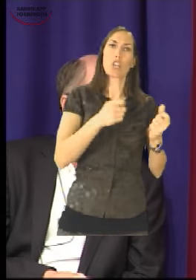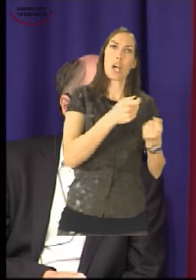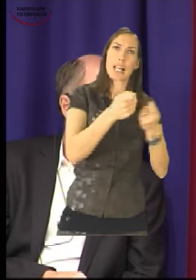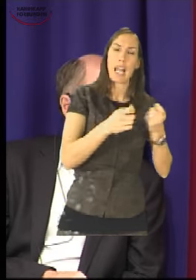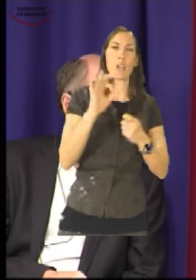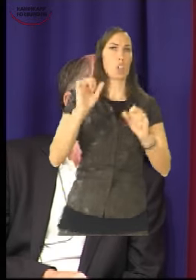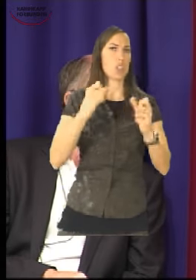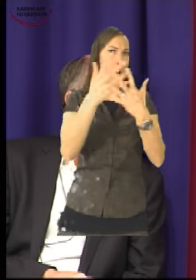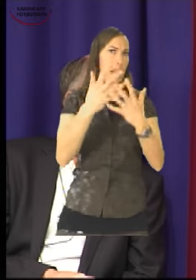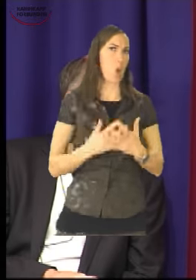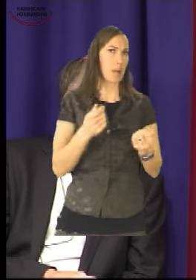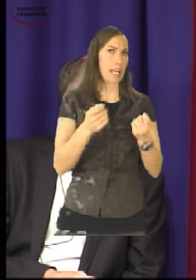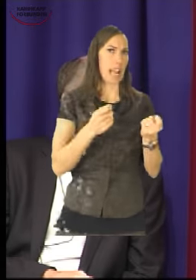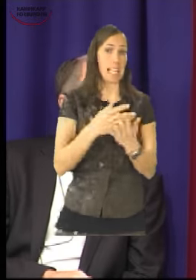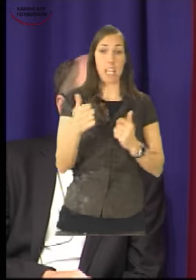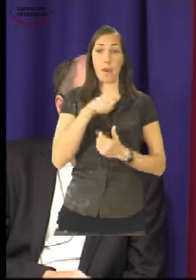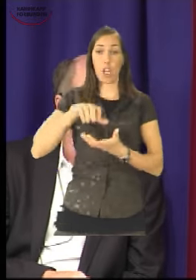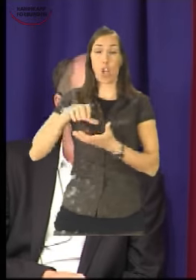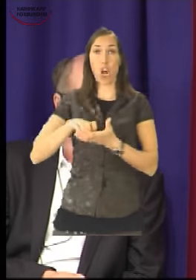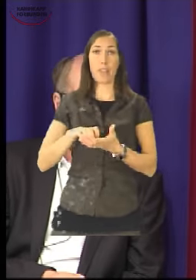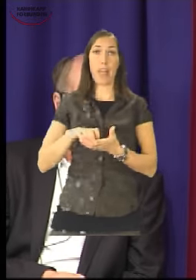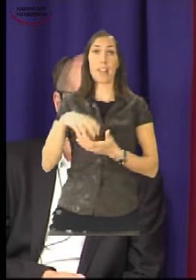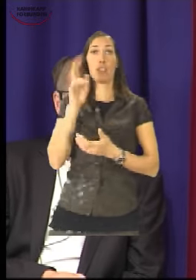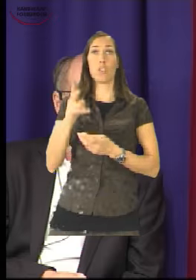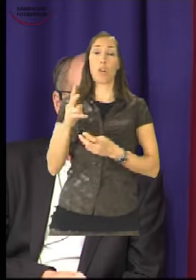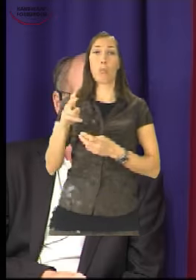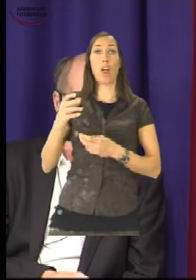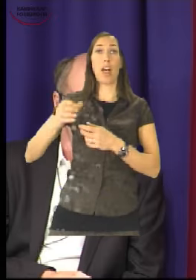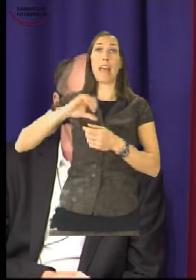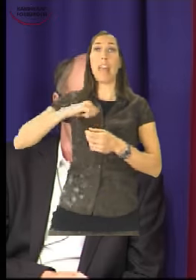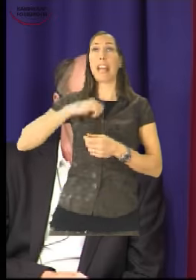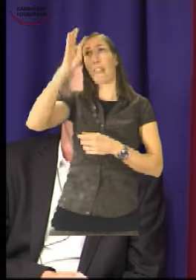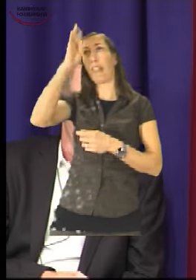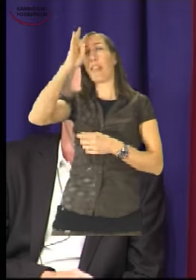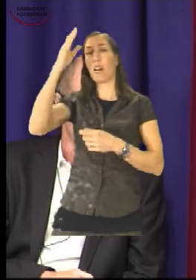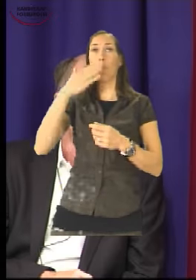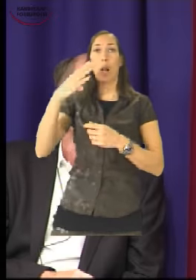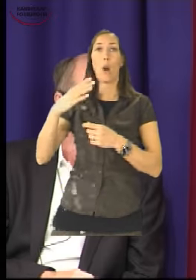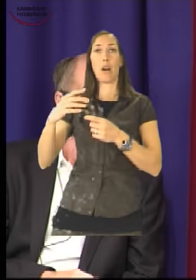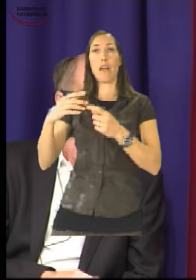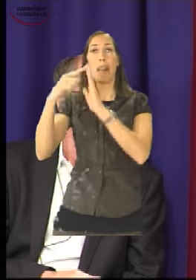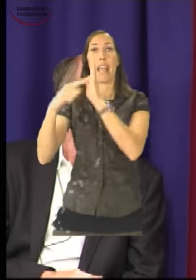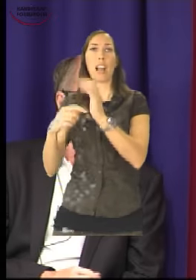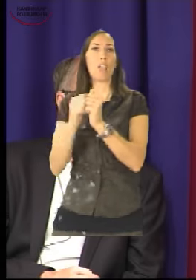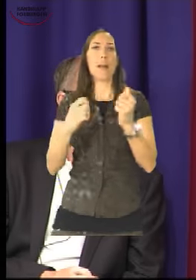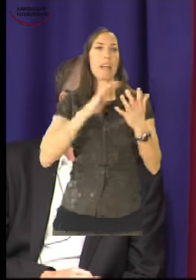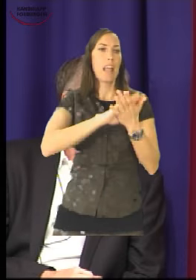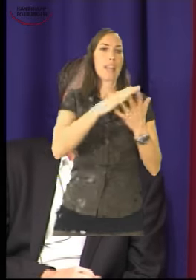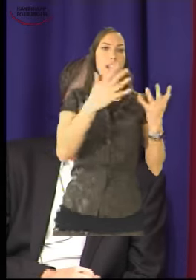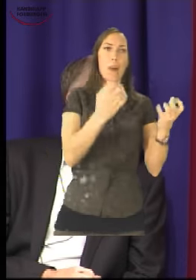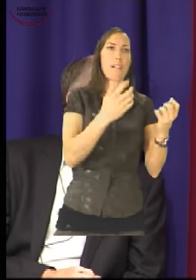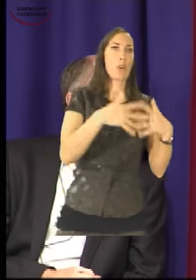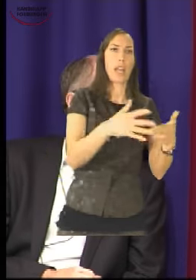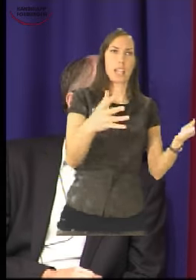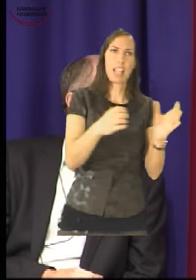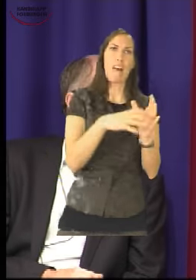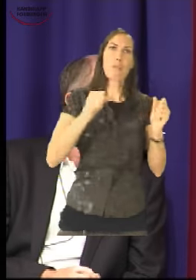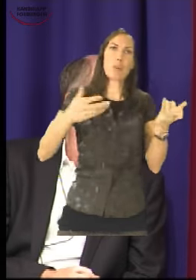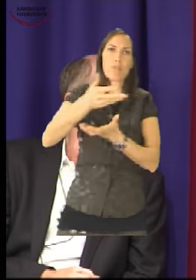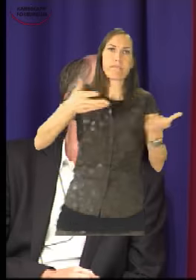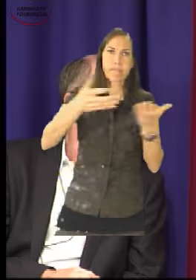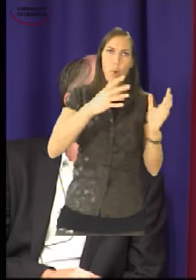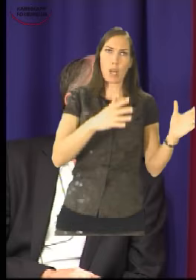ska regleras, så att inte bara staten sitter och flyter som någon liten ö där uppe och hittar på sina bra regler som sen inte funkar i praktiken. Men vad det handlar